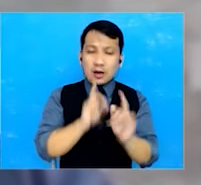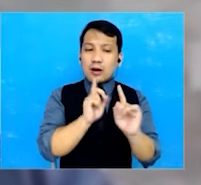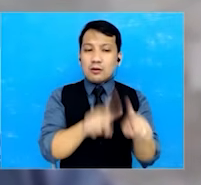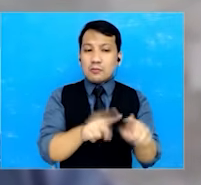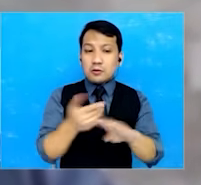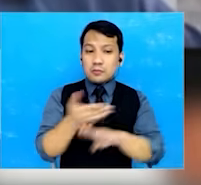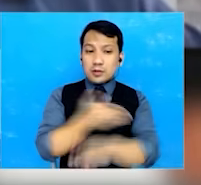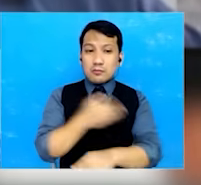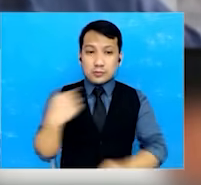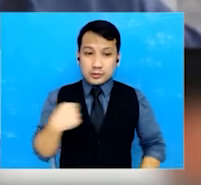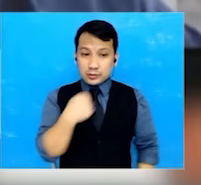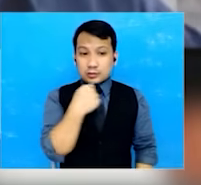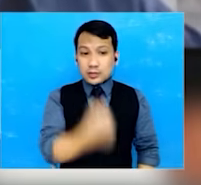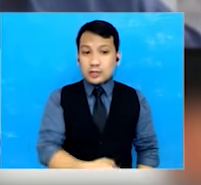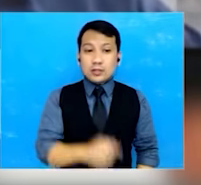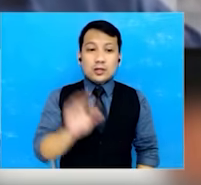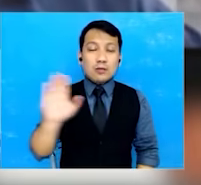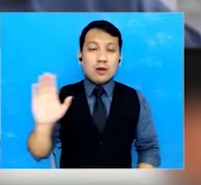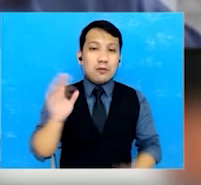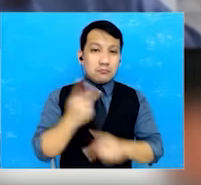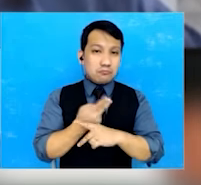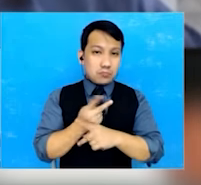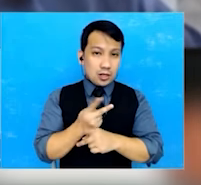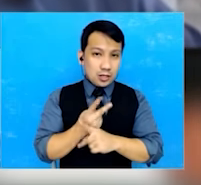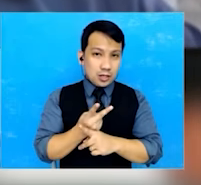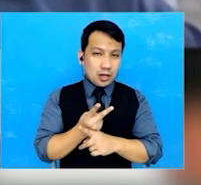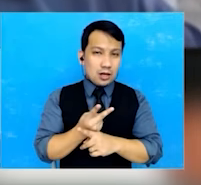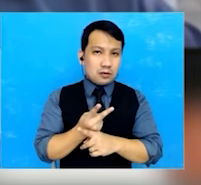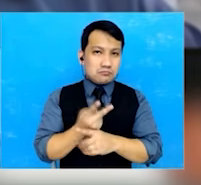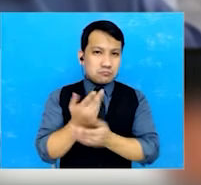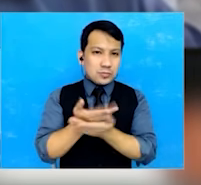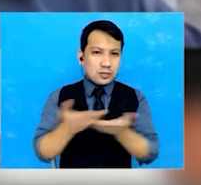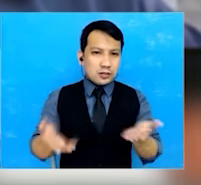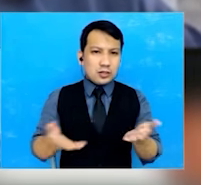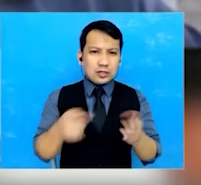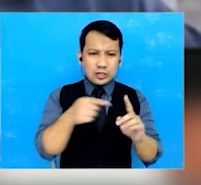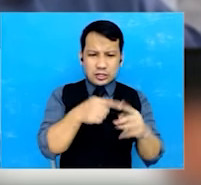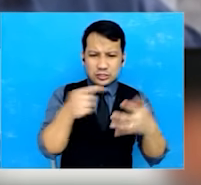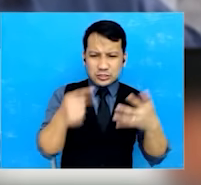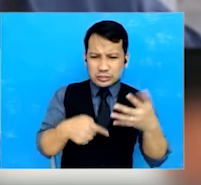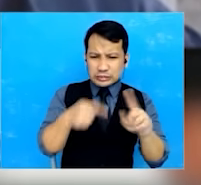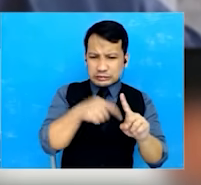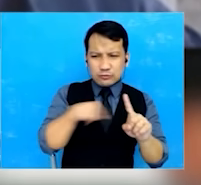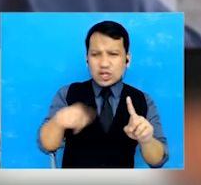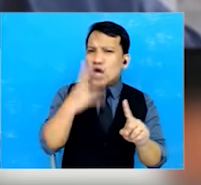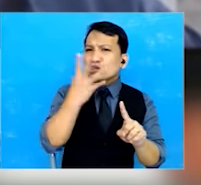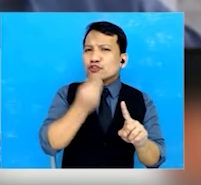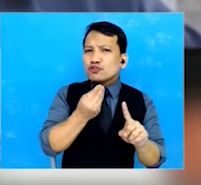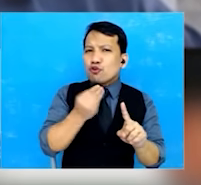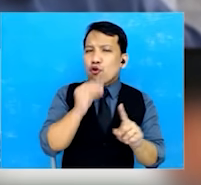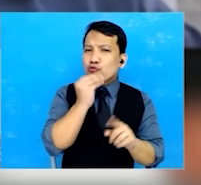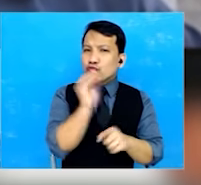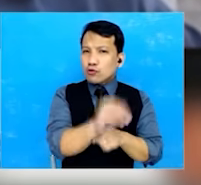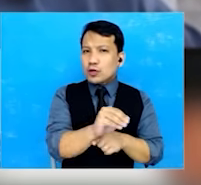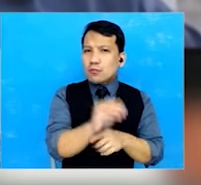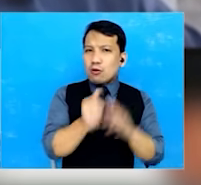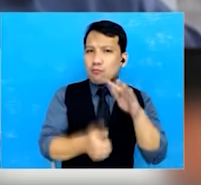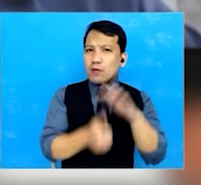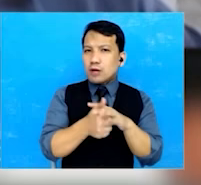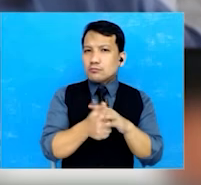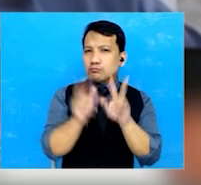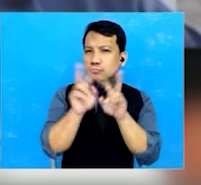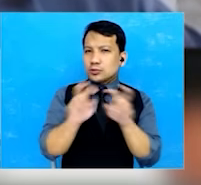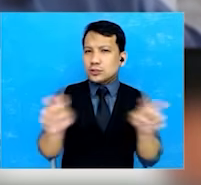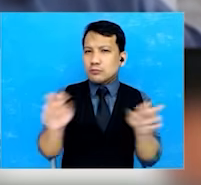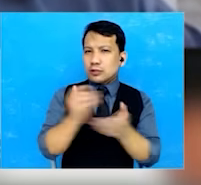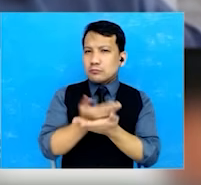pa ang mga produkto. Pero hindi mapangalanan ni Mendoza kung sino ang nag-utos. Lumalabas din na binayaran ng mga suppliers